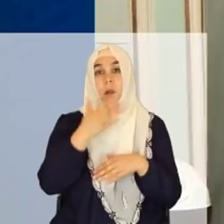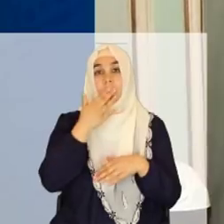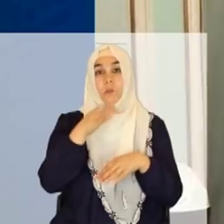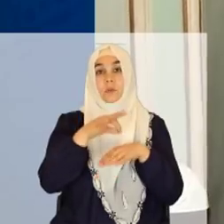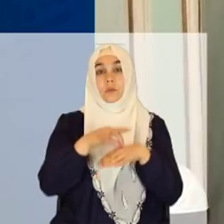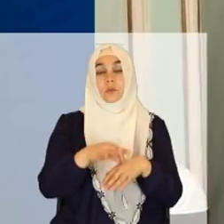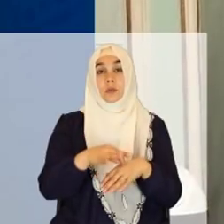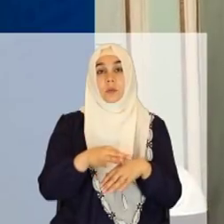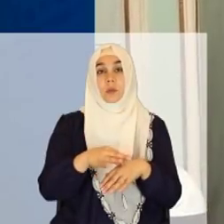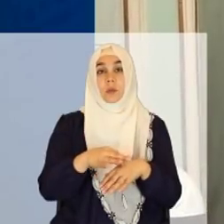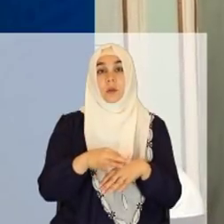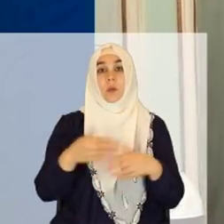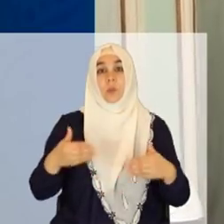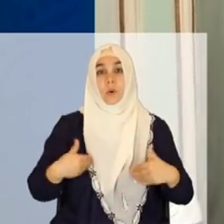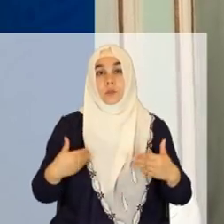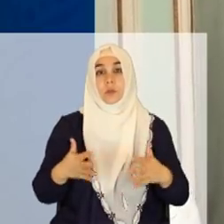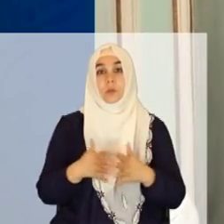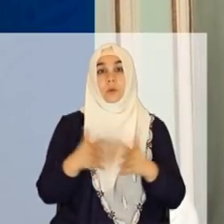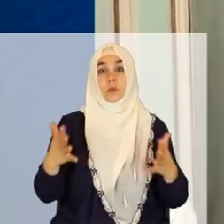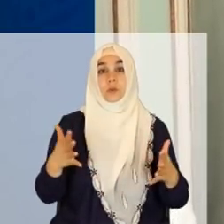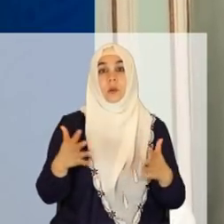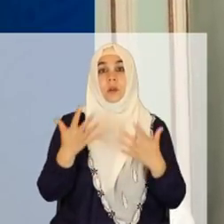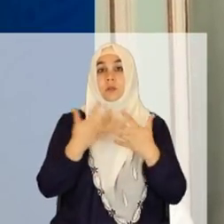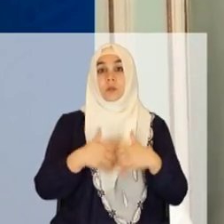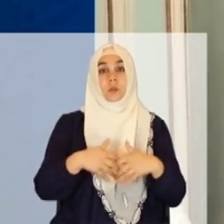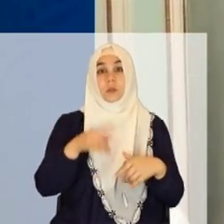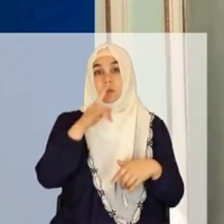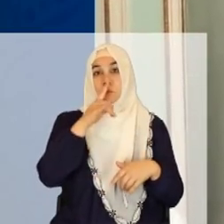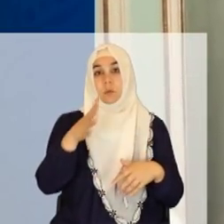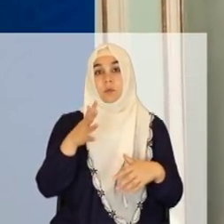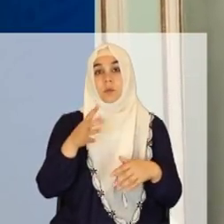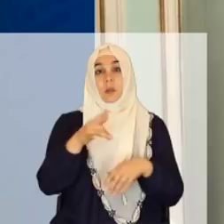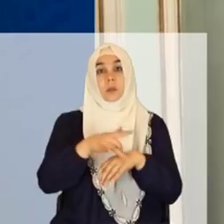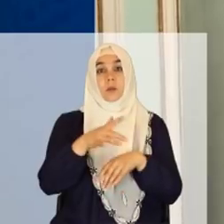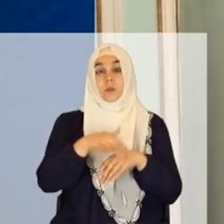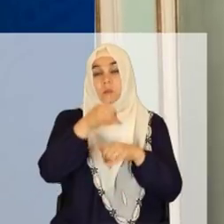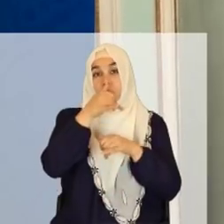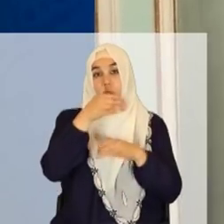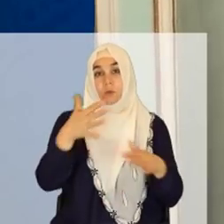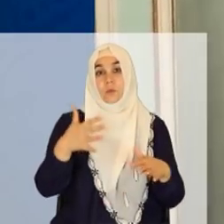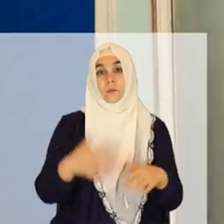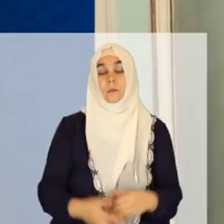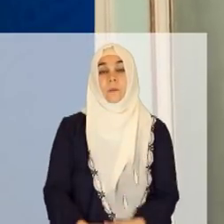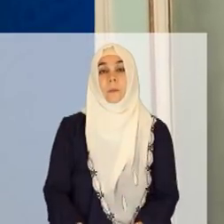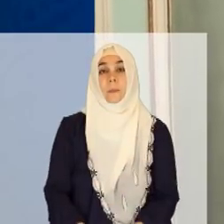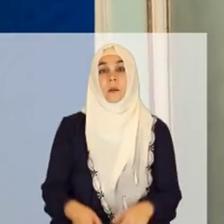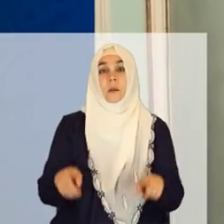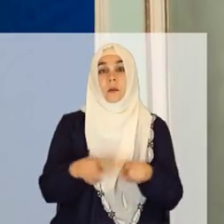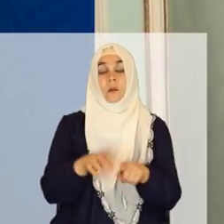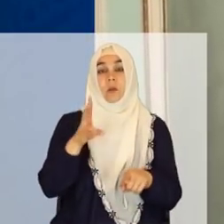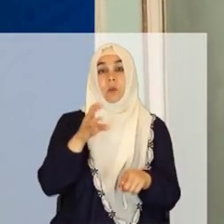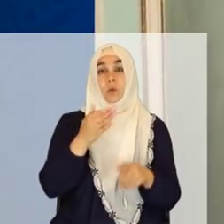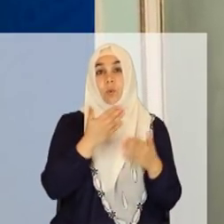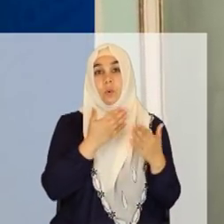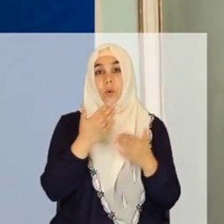Ramazon ro'zasini tutishning foydalari sonsiz sanoqsiz. Hisoblab oxiriga yetib bo'lmaydi. Lekin